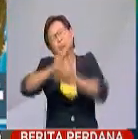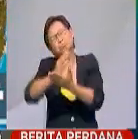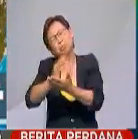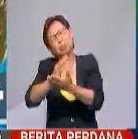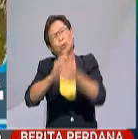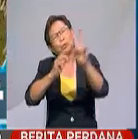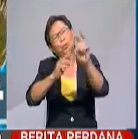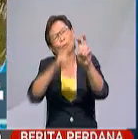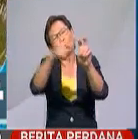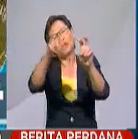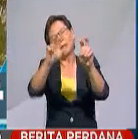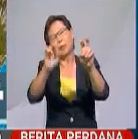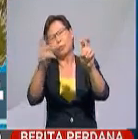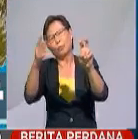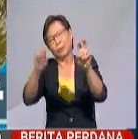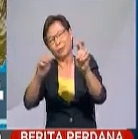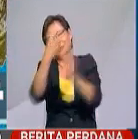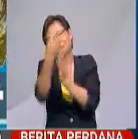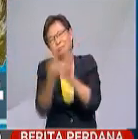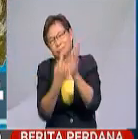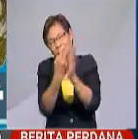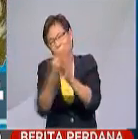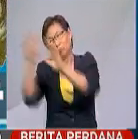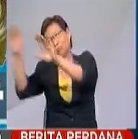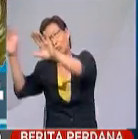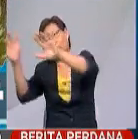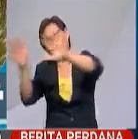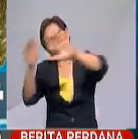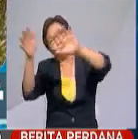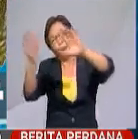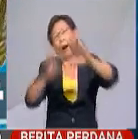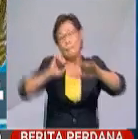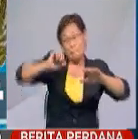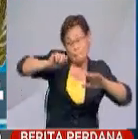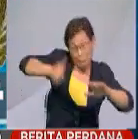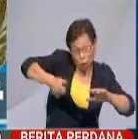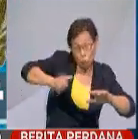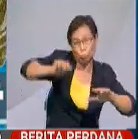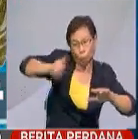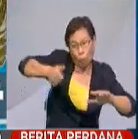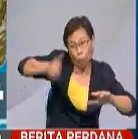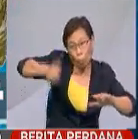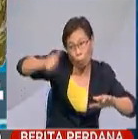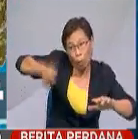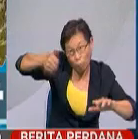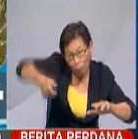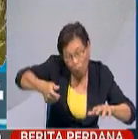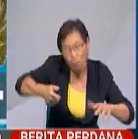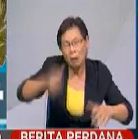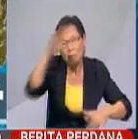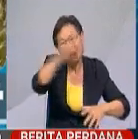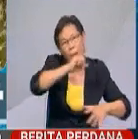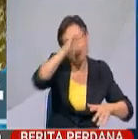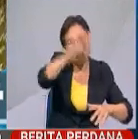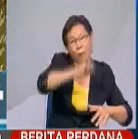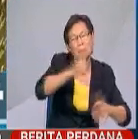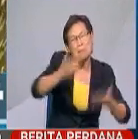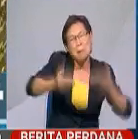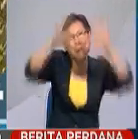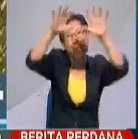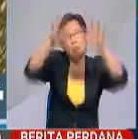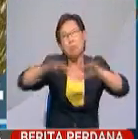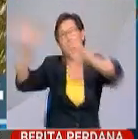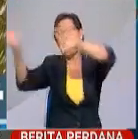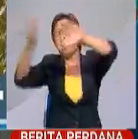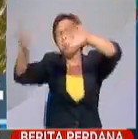sekitar 20 hingga ke 30 km/jam. Namun, keesokan hari dan juga beberapa hari yang akan datang, kita jangkakan akan menerima